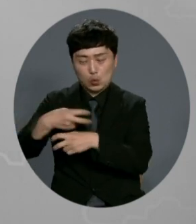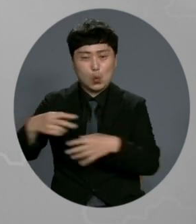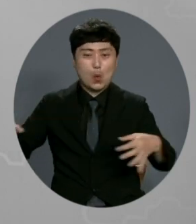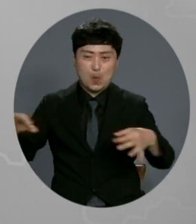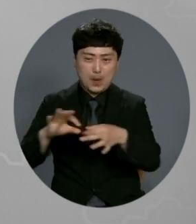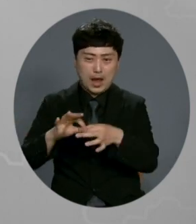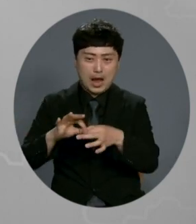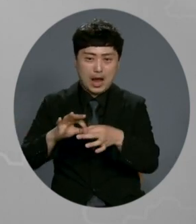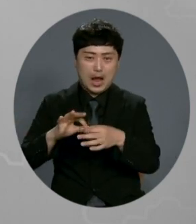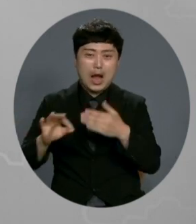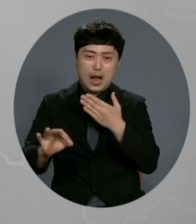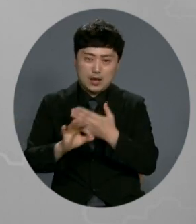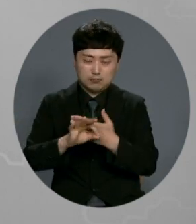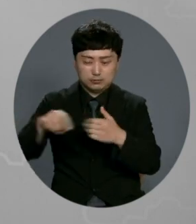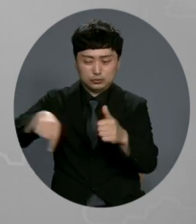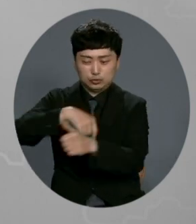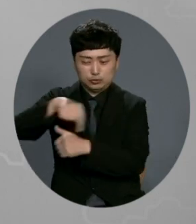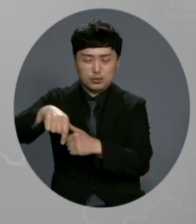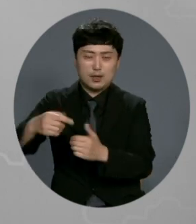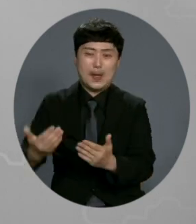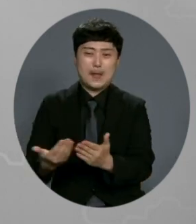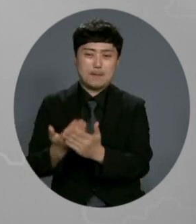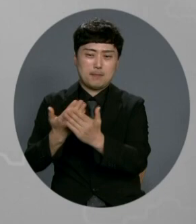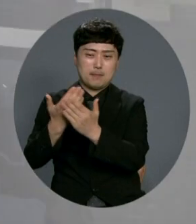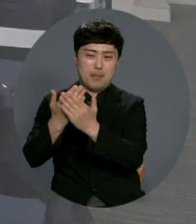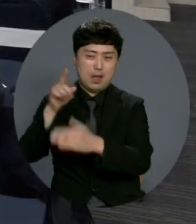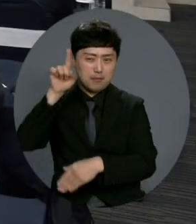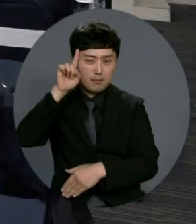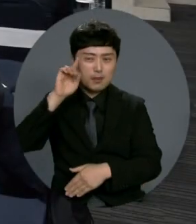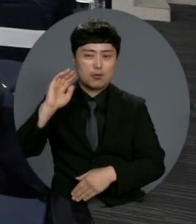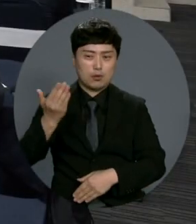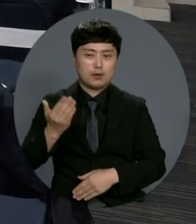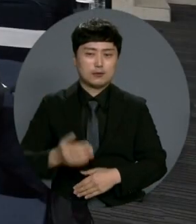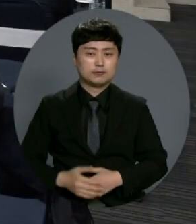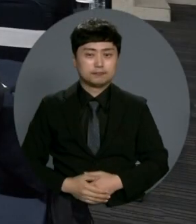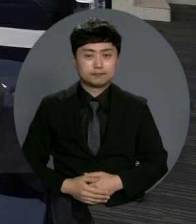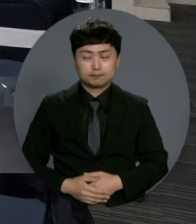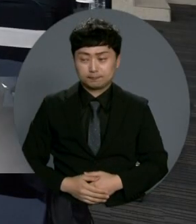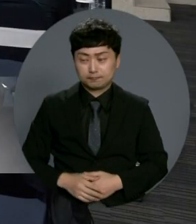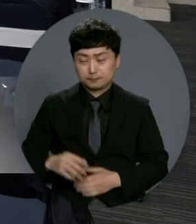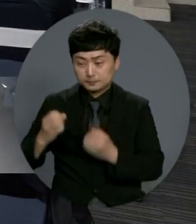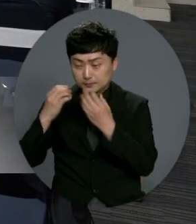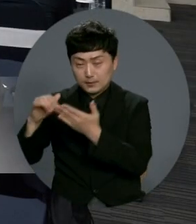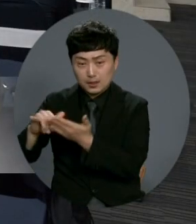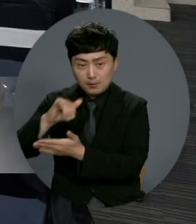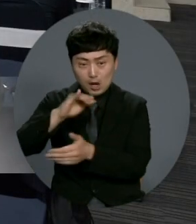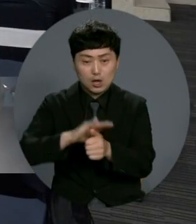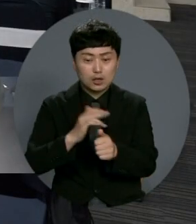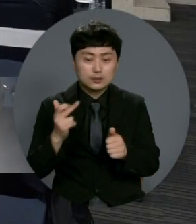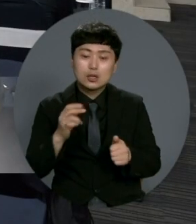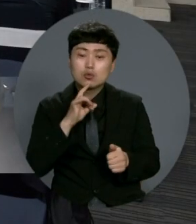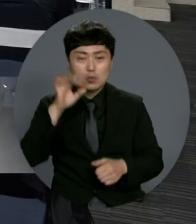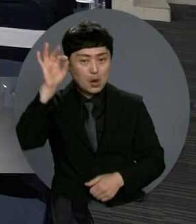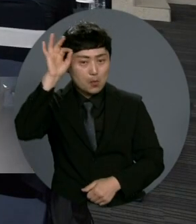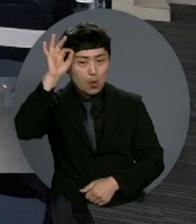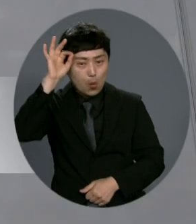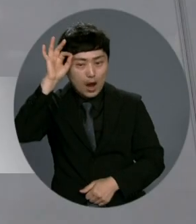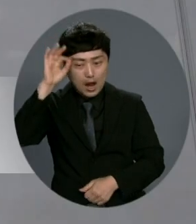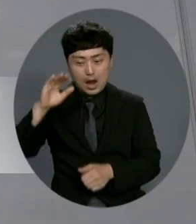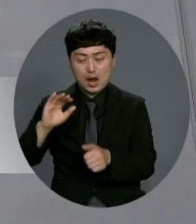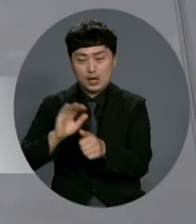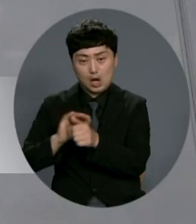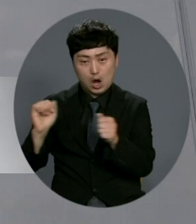갖추면 교통망 주변 개발도 가능해집니다. 신공항을 끼고 경산과 구미, 포항 등